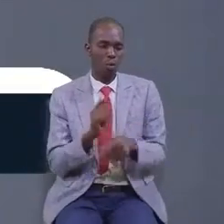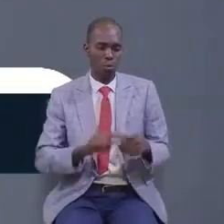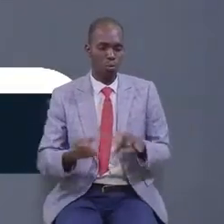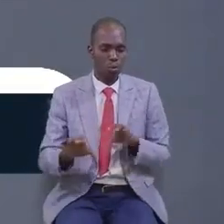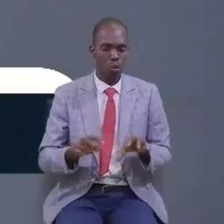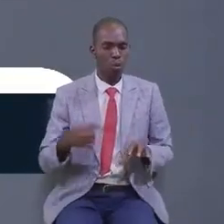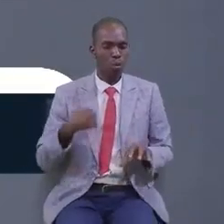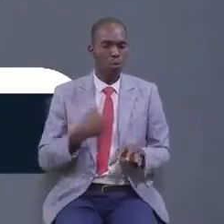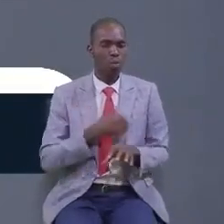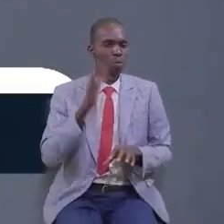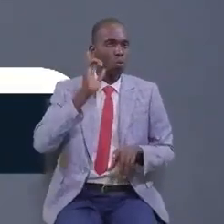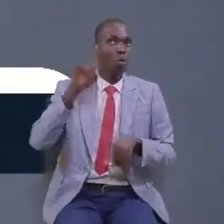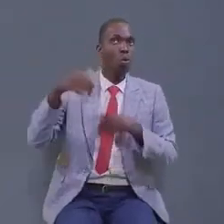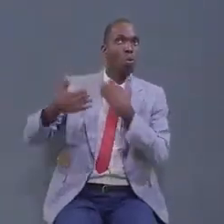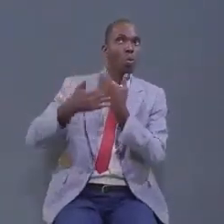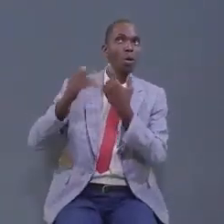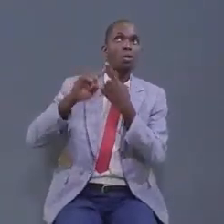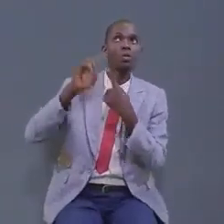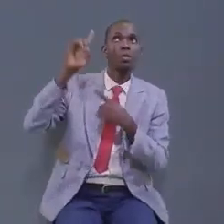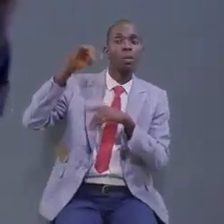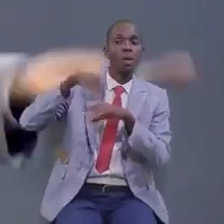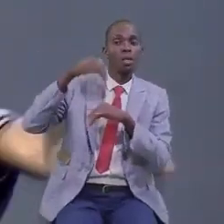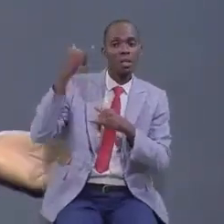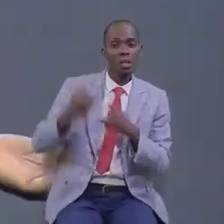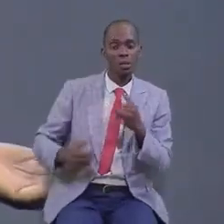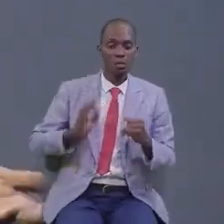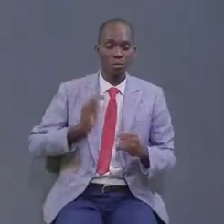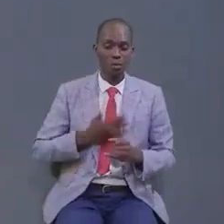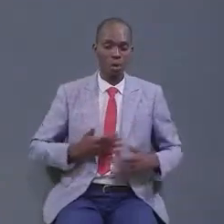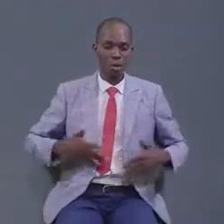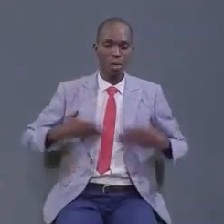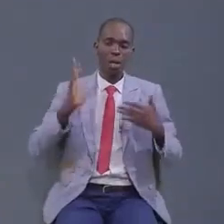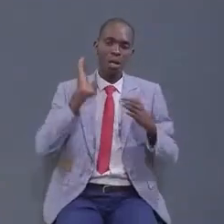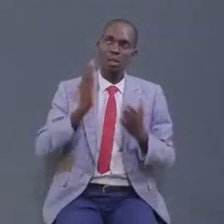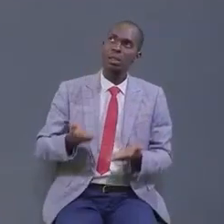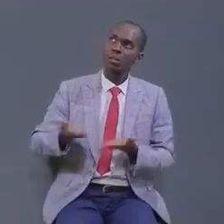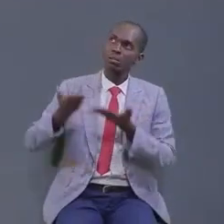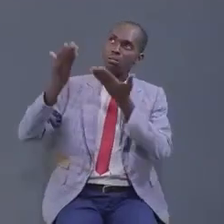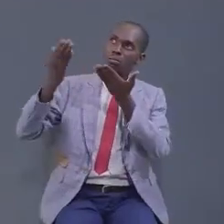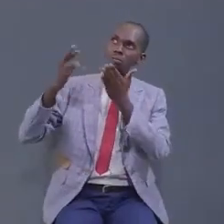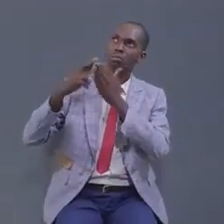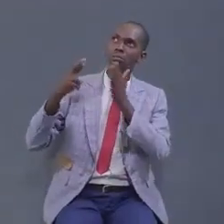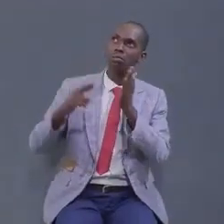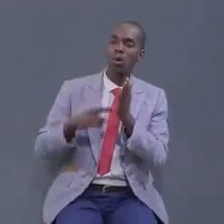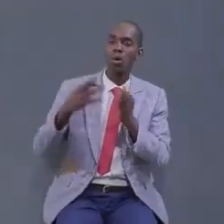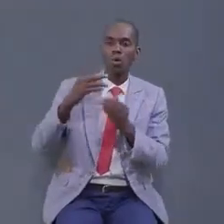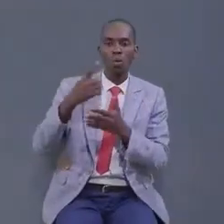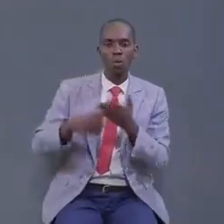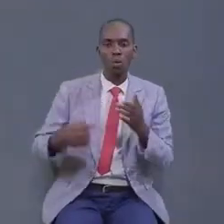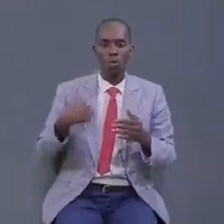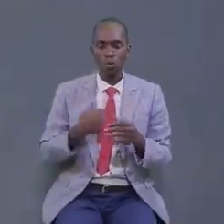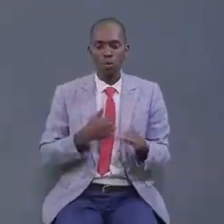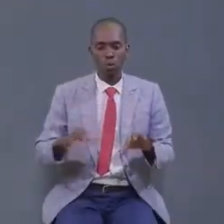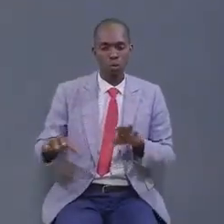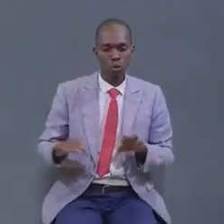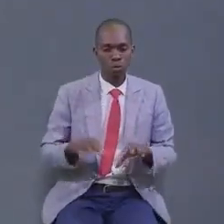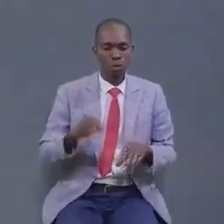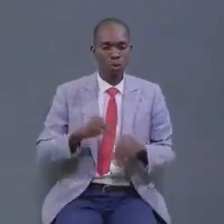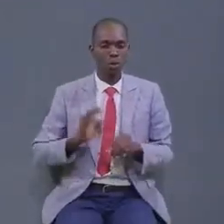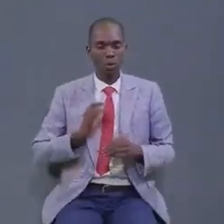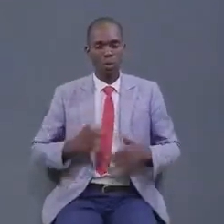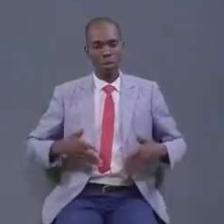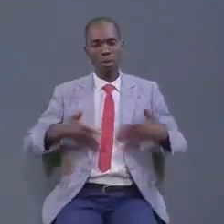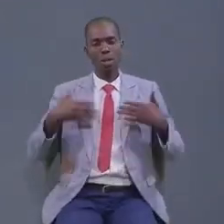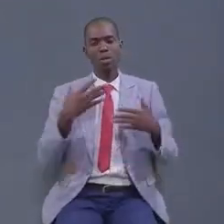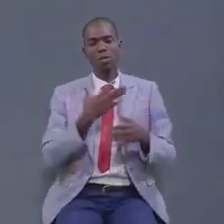to him at the end of life and we are going to report back what we have done for the life of the ministry he has given